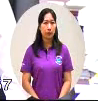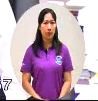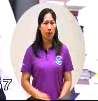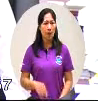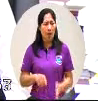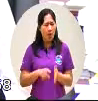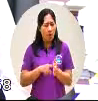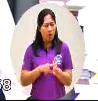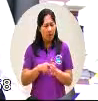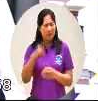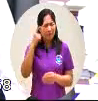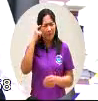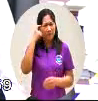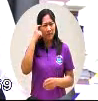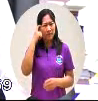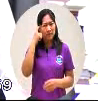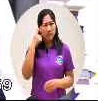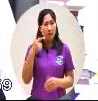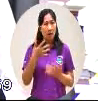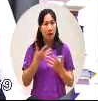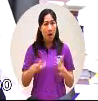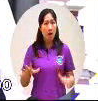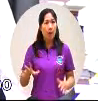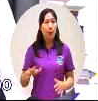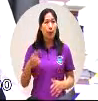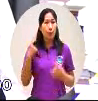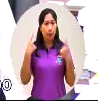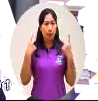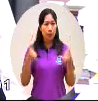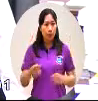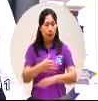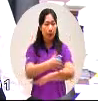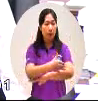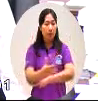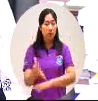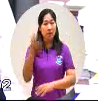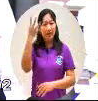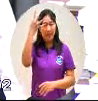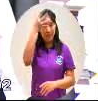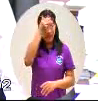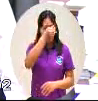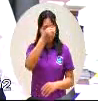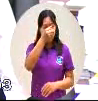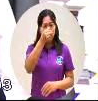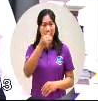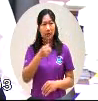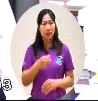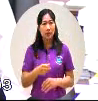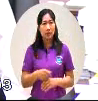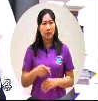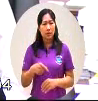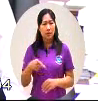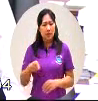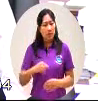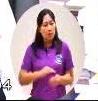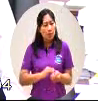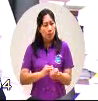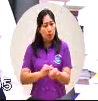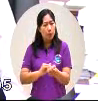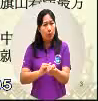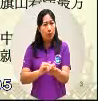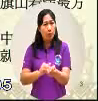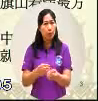想哈，很多原乡老人，我不晓得是要他怎么就医。只有包